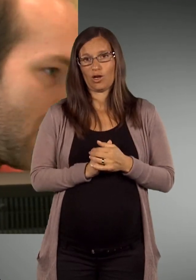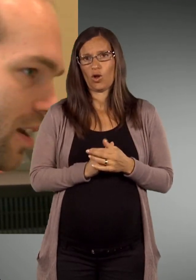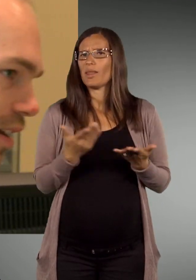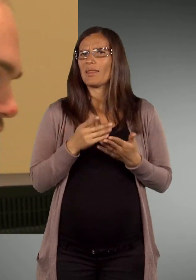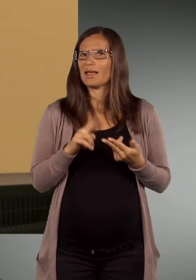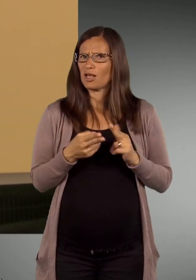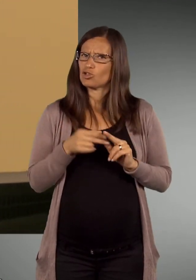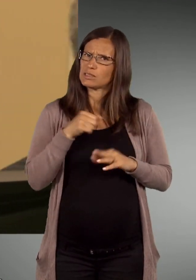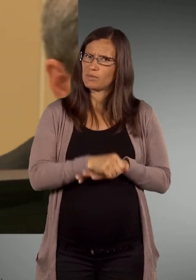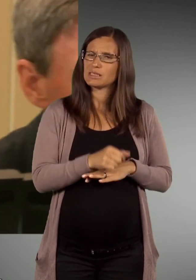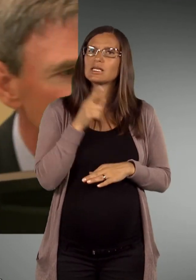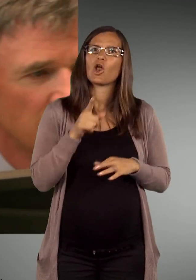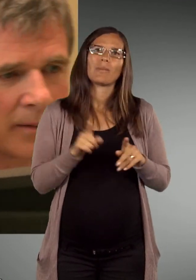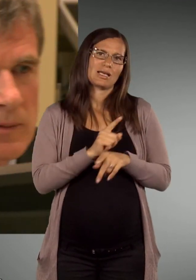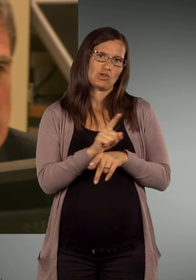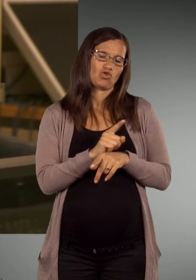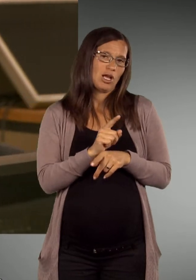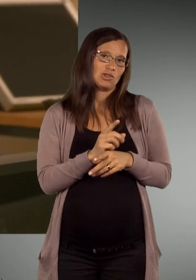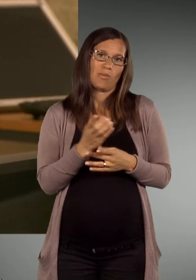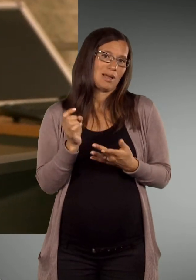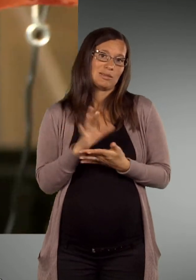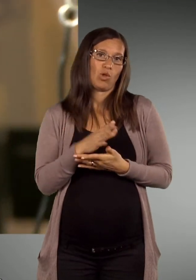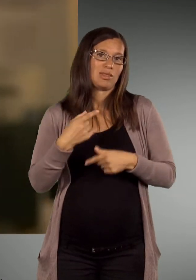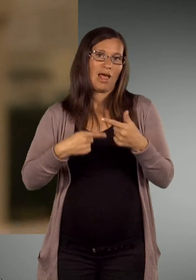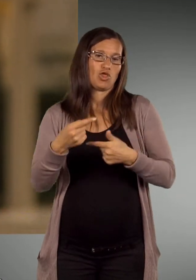s prisilo, ampak hkrati spontano izmenjavo.